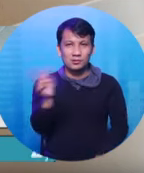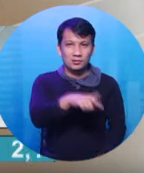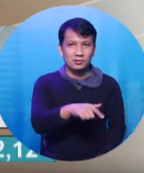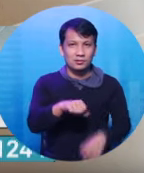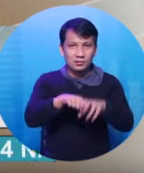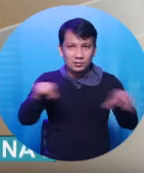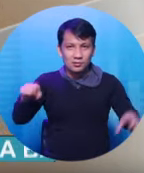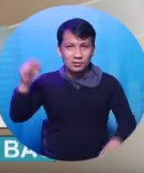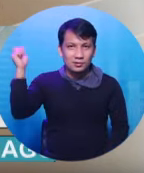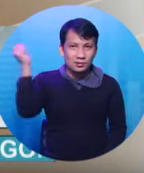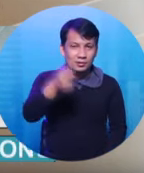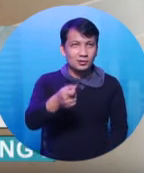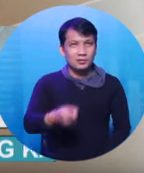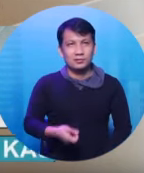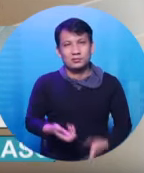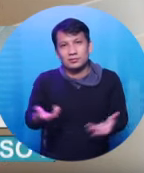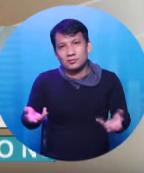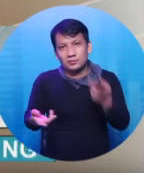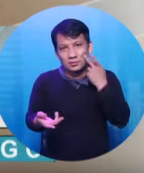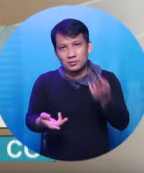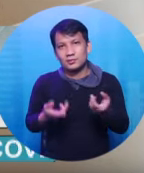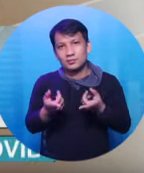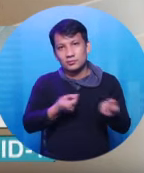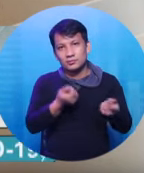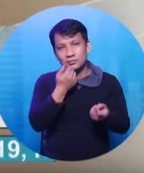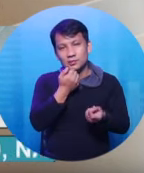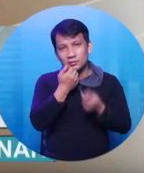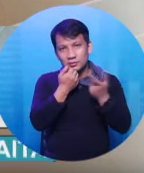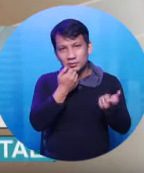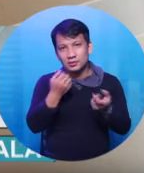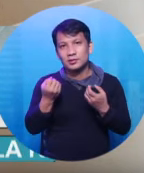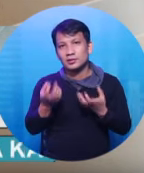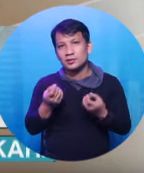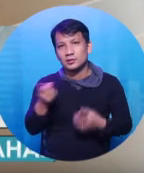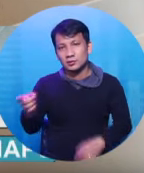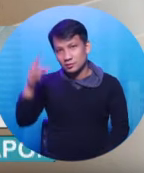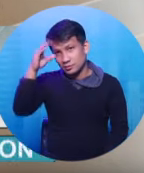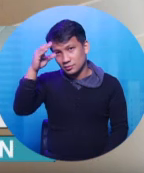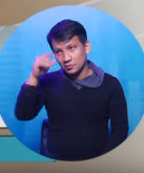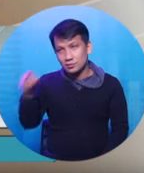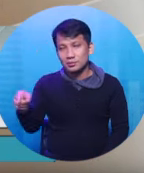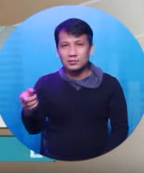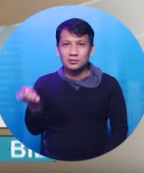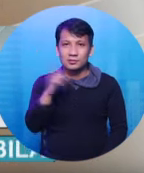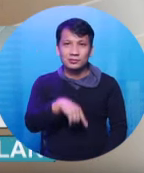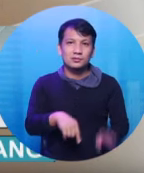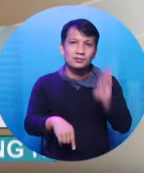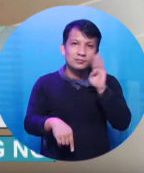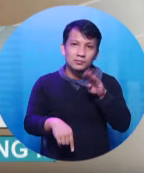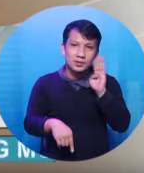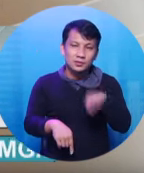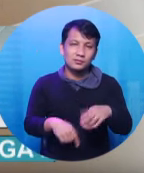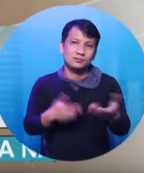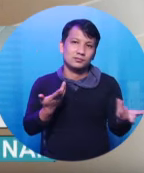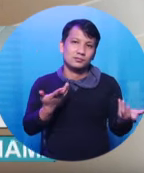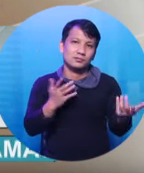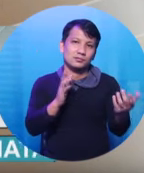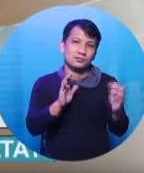nataga dahil, alam mo na, yung mga pinagagawa mo sa kanya. Sa dinami-daming lalaki, bakit sa kapatid ka pa niya